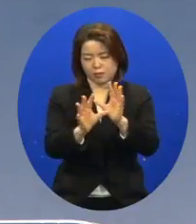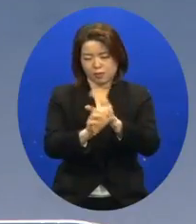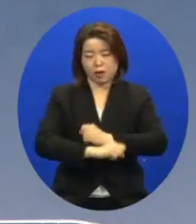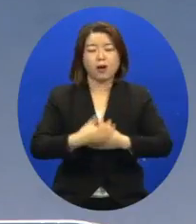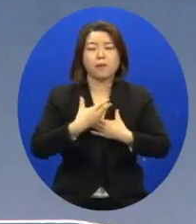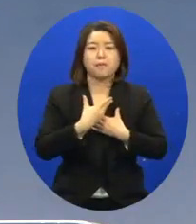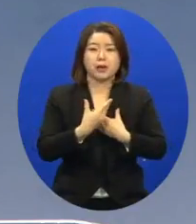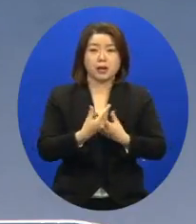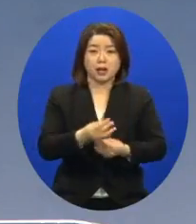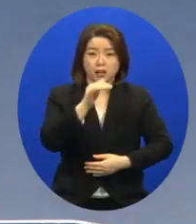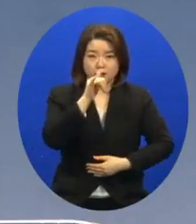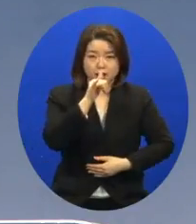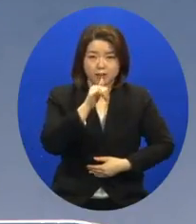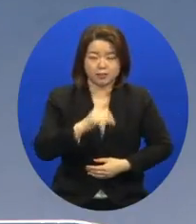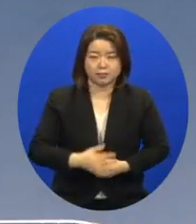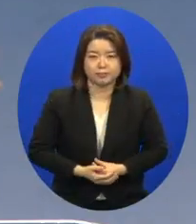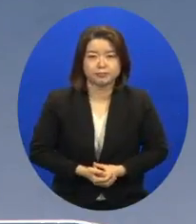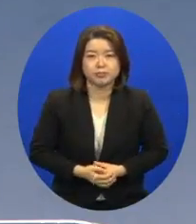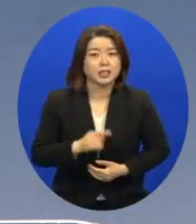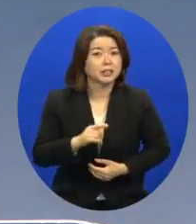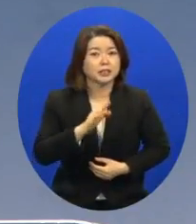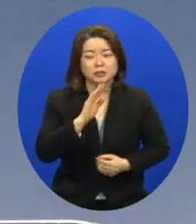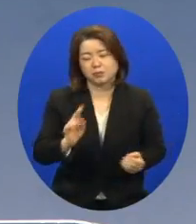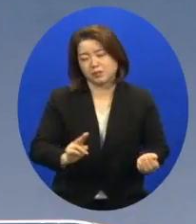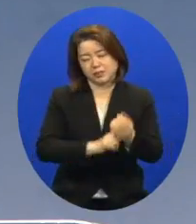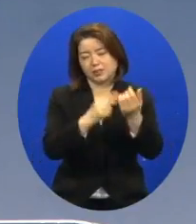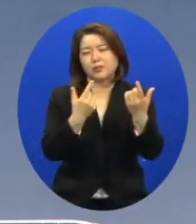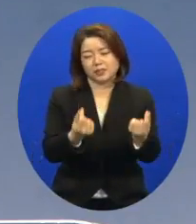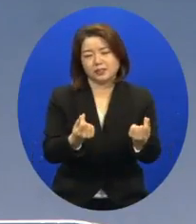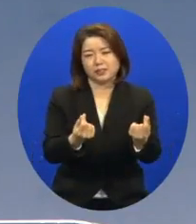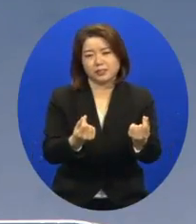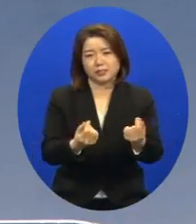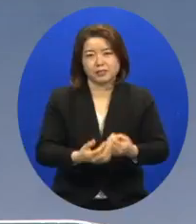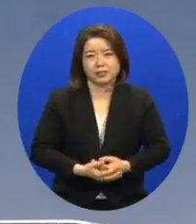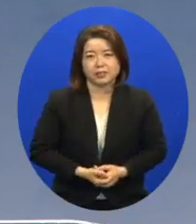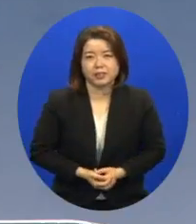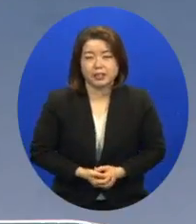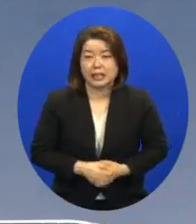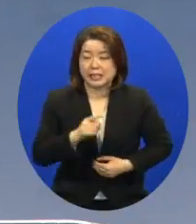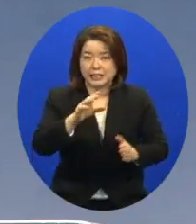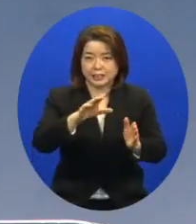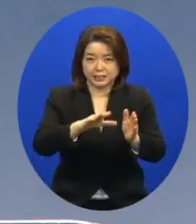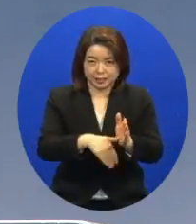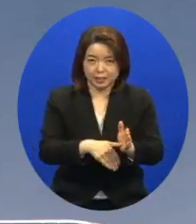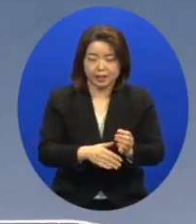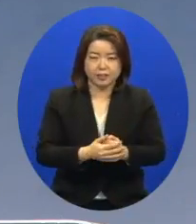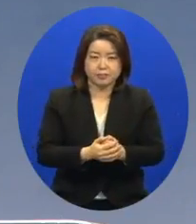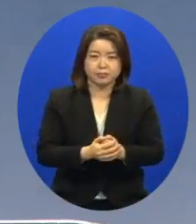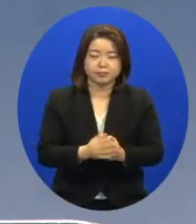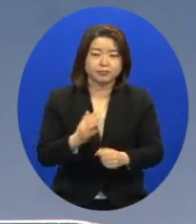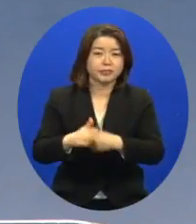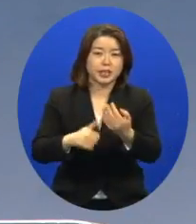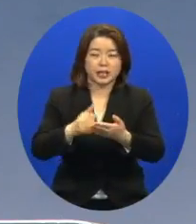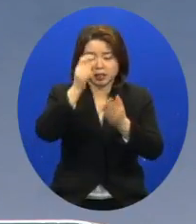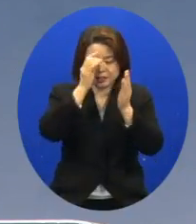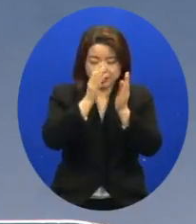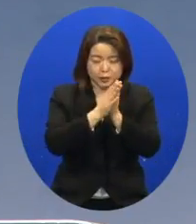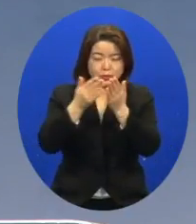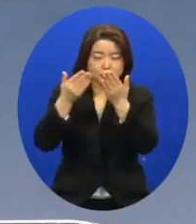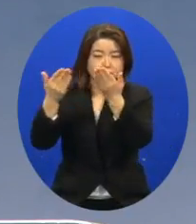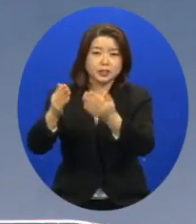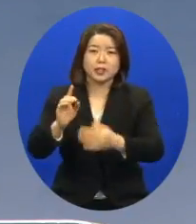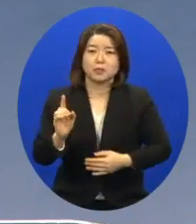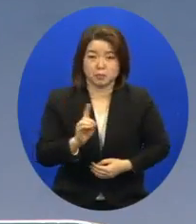해졌어요 그 정말 기적과도 같았어 그 때 하나님께 기도했던 기도가